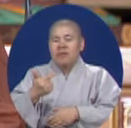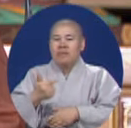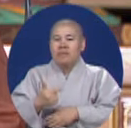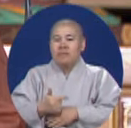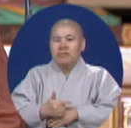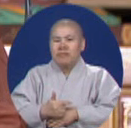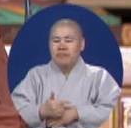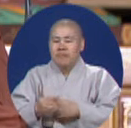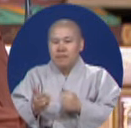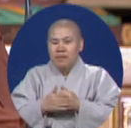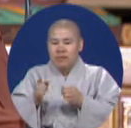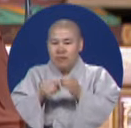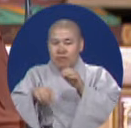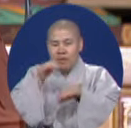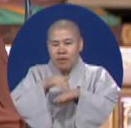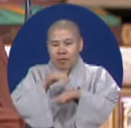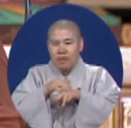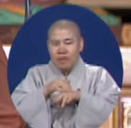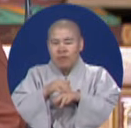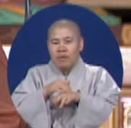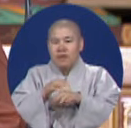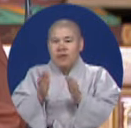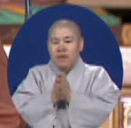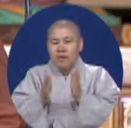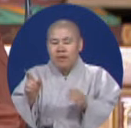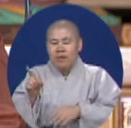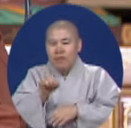그래서 수행을 어떻게 시작하게 되느냐 하면요.